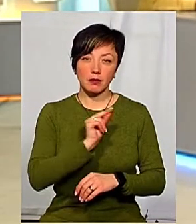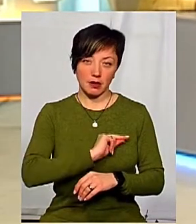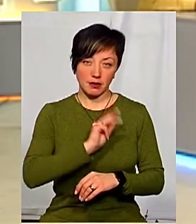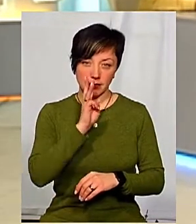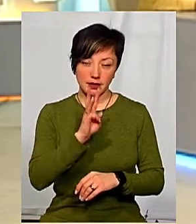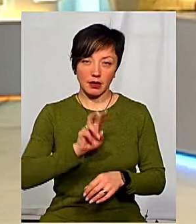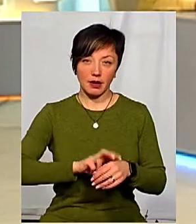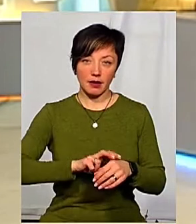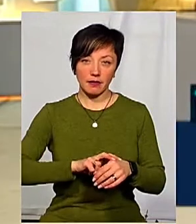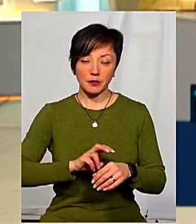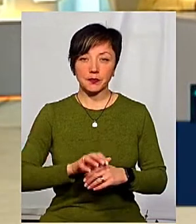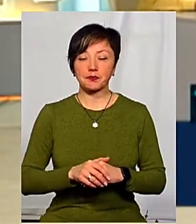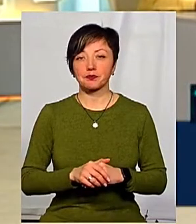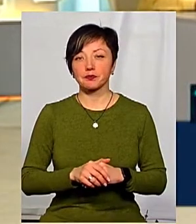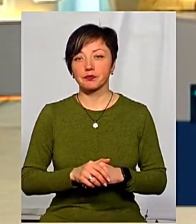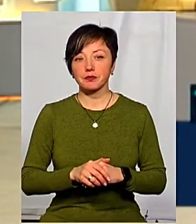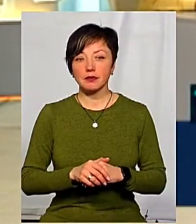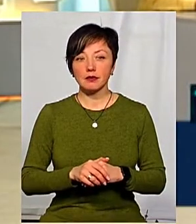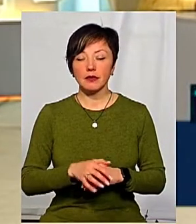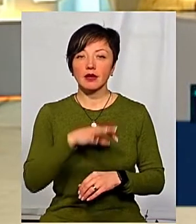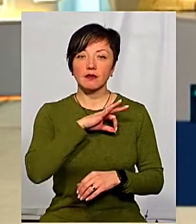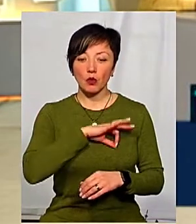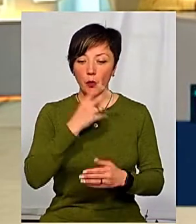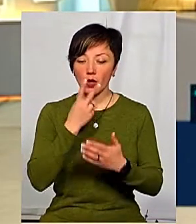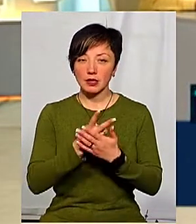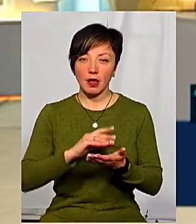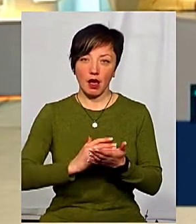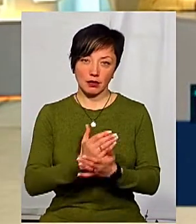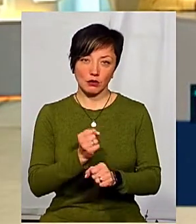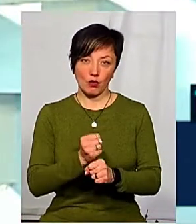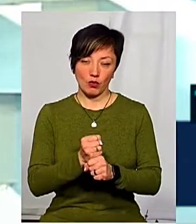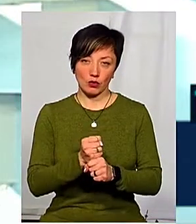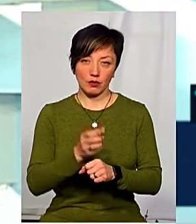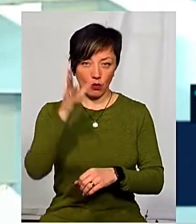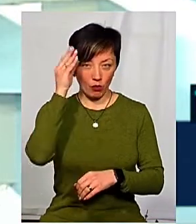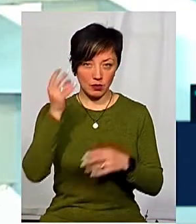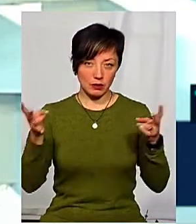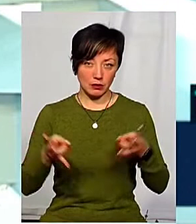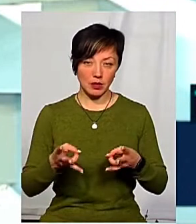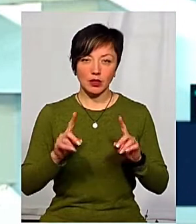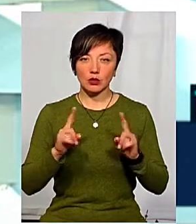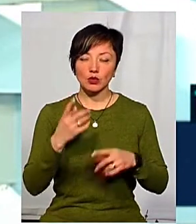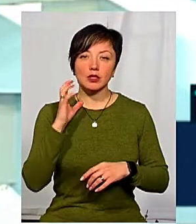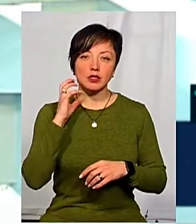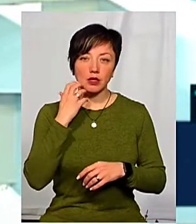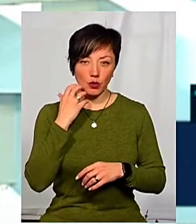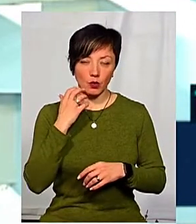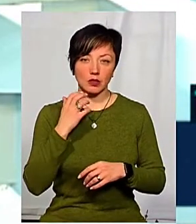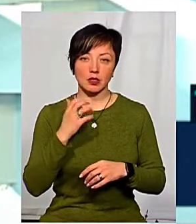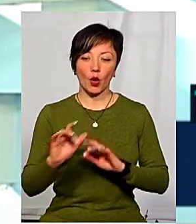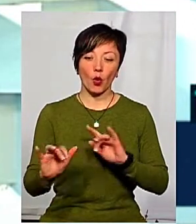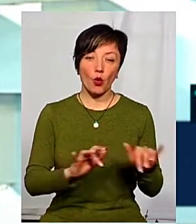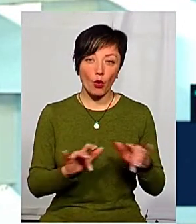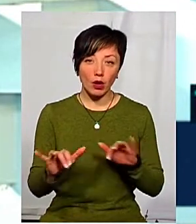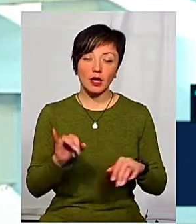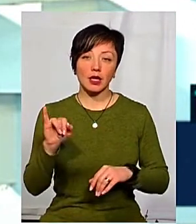праці лікарів з приміненням показників якості роботи. Це дуже серйозний